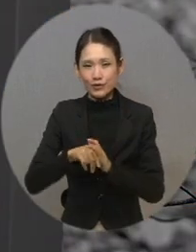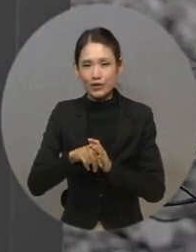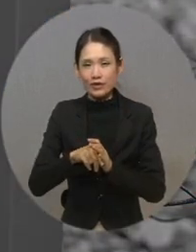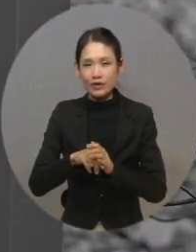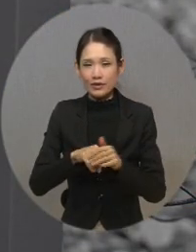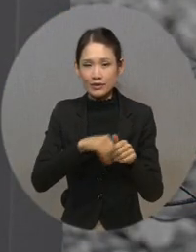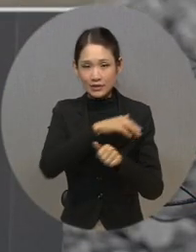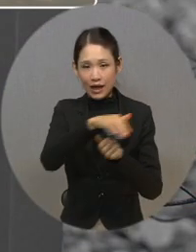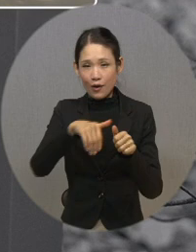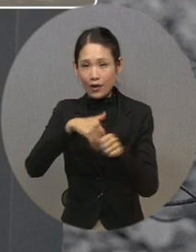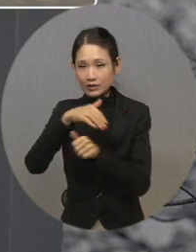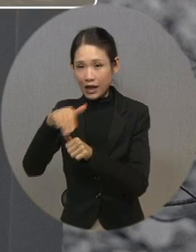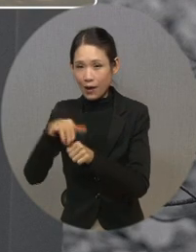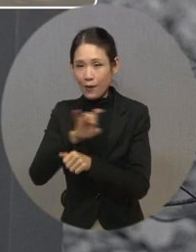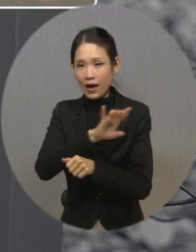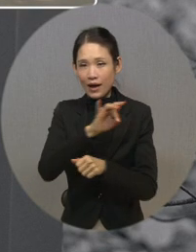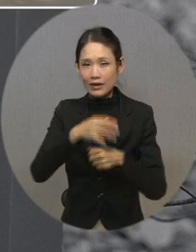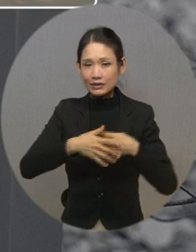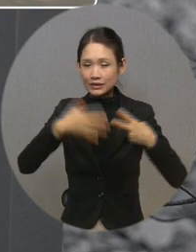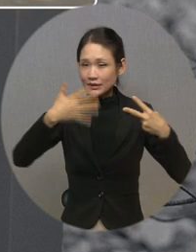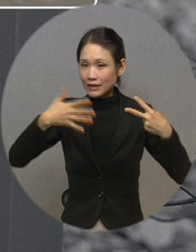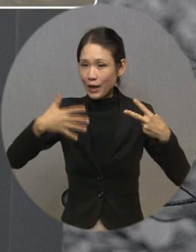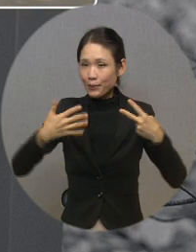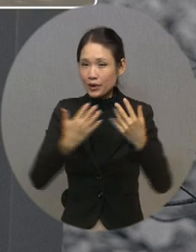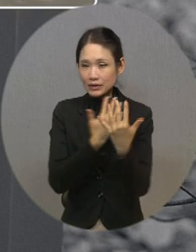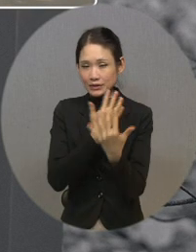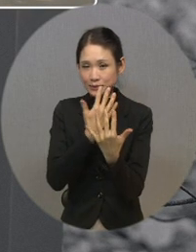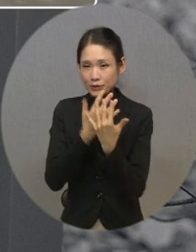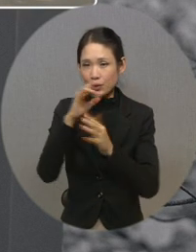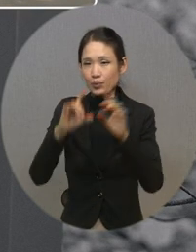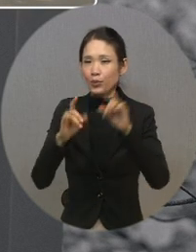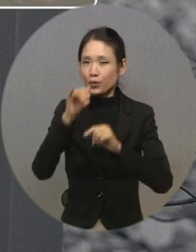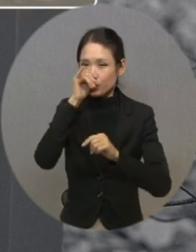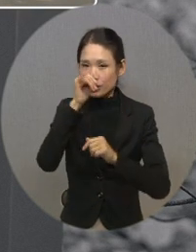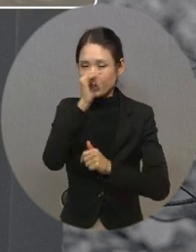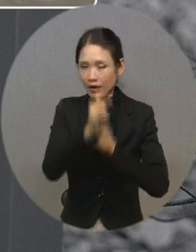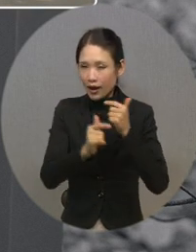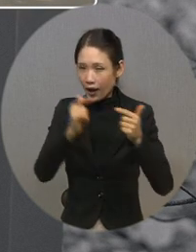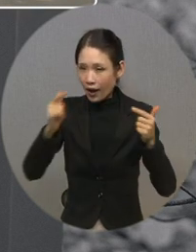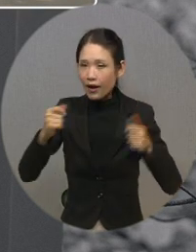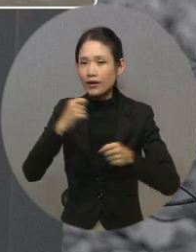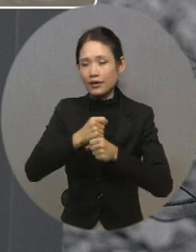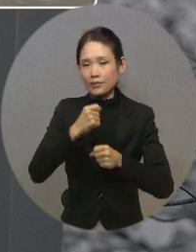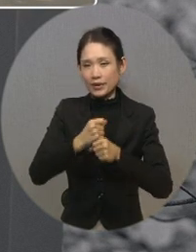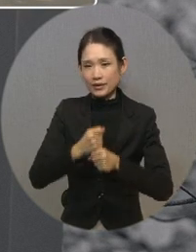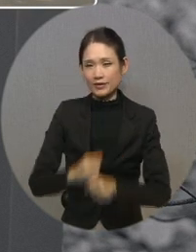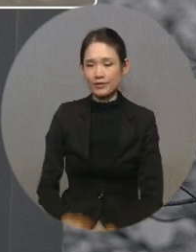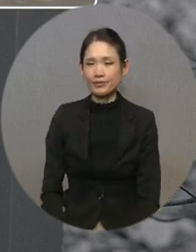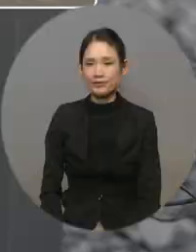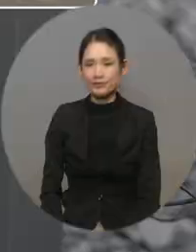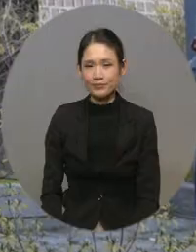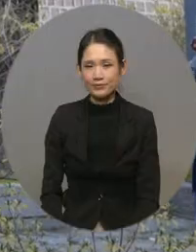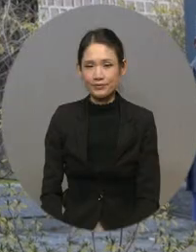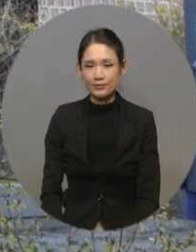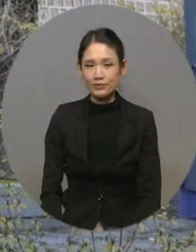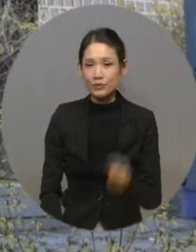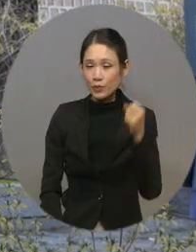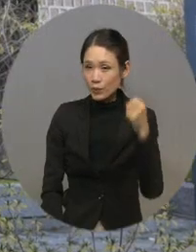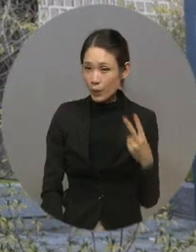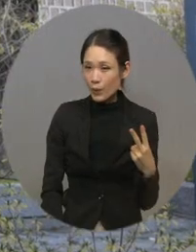상황을 각색해 드라마로 입체적으로 재현하는 등 다양한 형식의 콘텐츠로 제작됐습니다. 그뿐